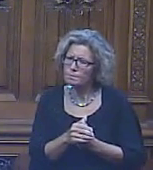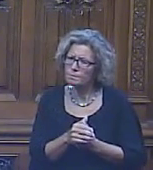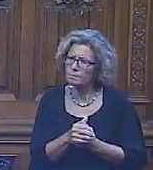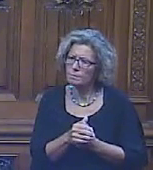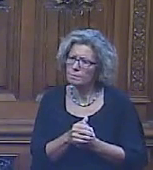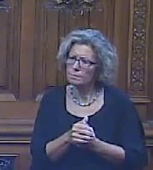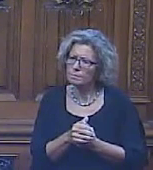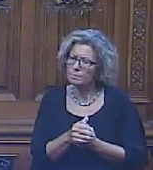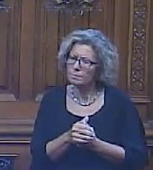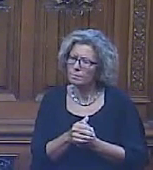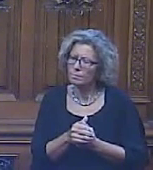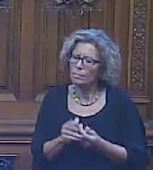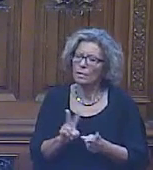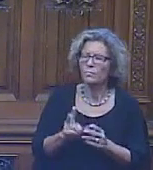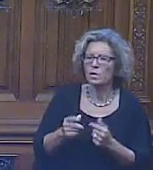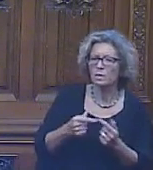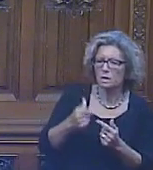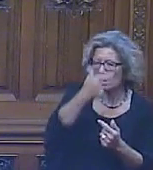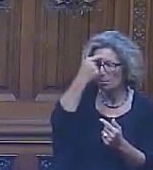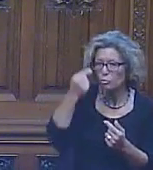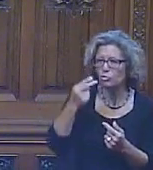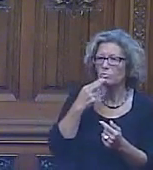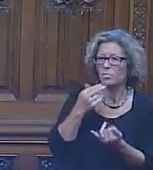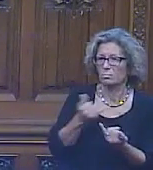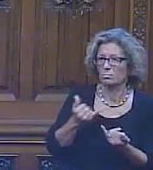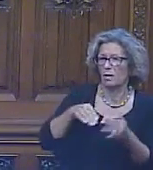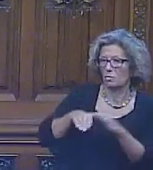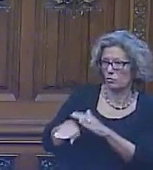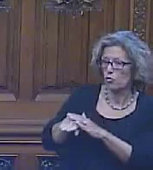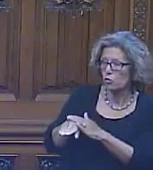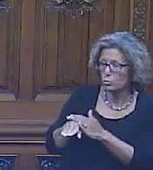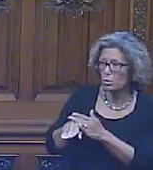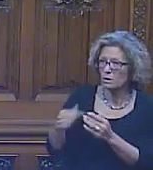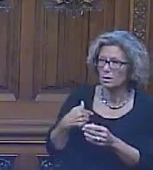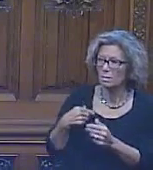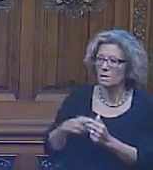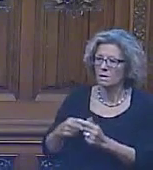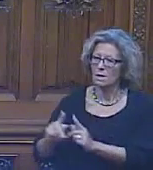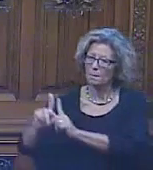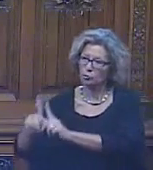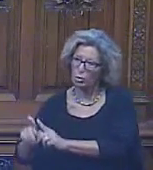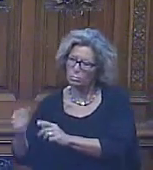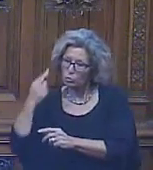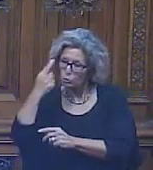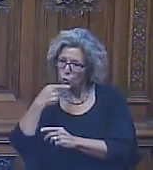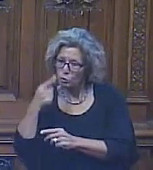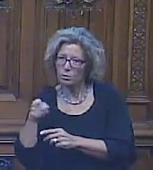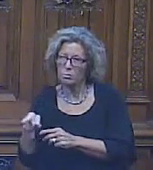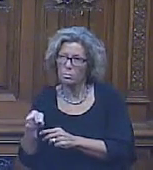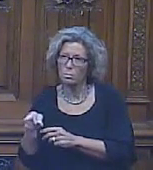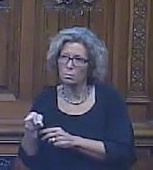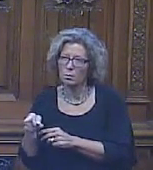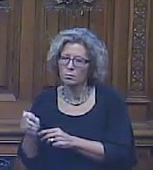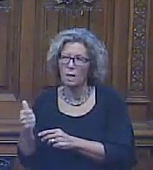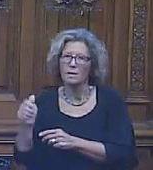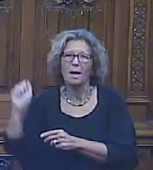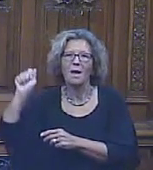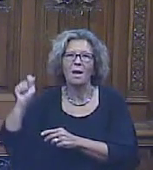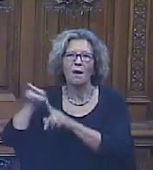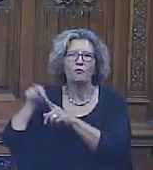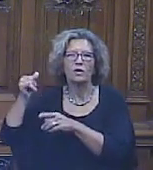wie es Menschen geht, die auf der Flucht sind. Ich bin daneben gestanden am Sonntag, als ein